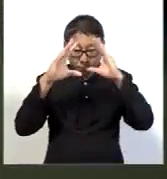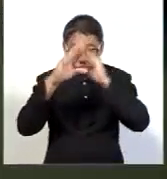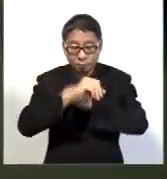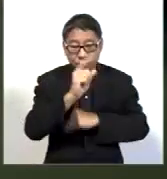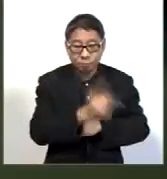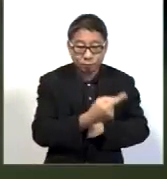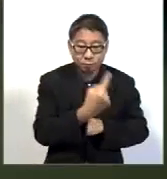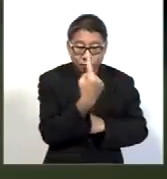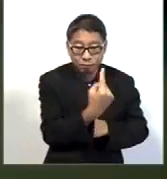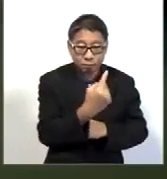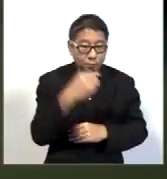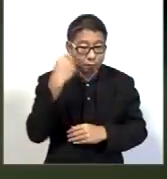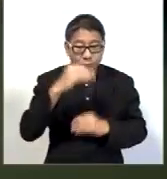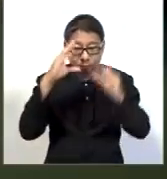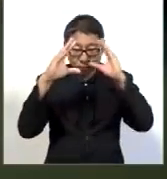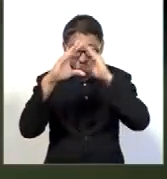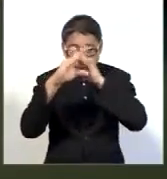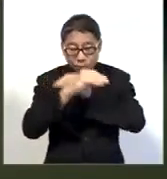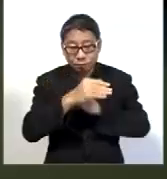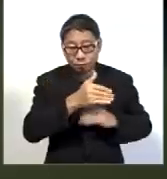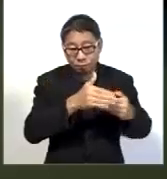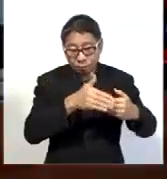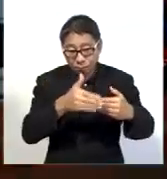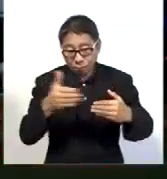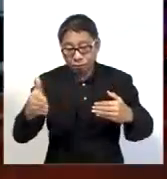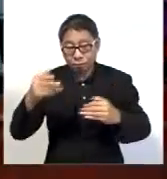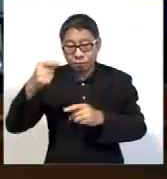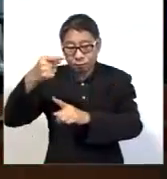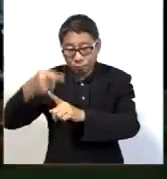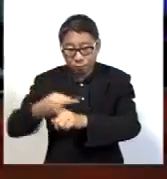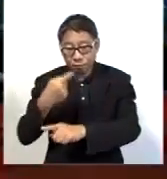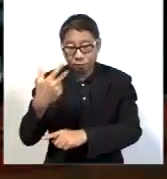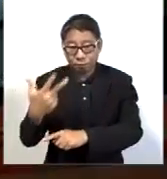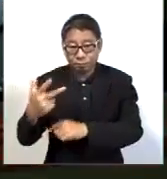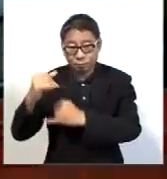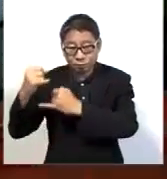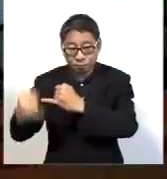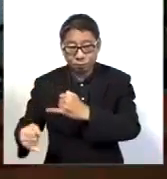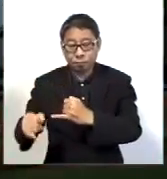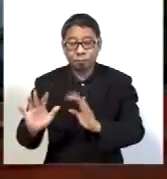งแต่ตีหนึ่งนะคะทุกพื้นที่ยาวไปจนถึงสิ้นเดือนมีนาคมนี้ค่ะ